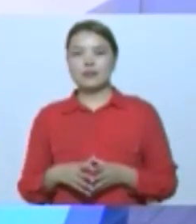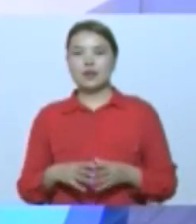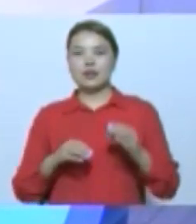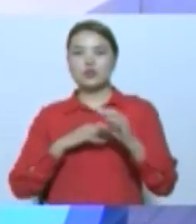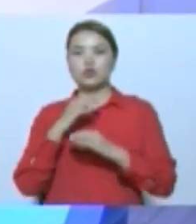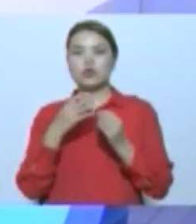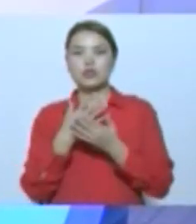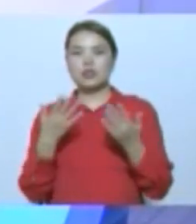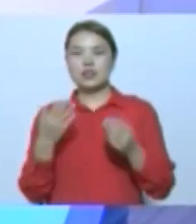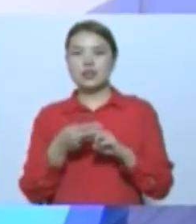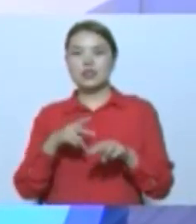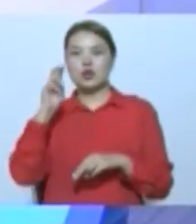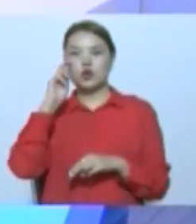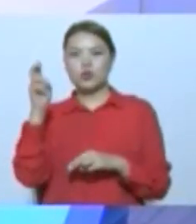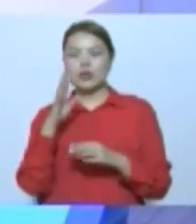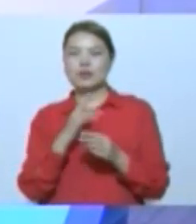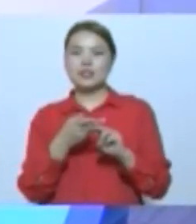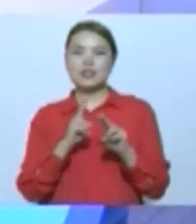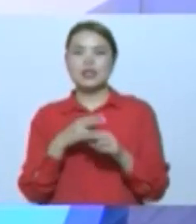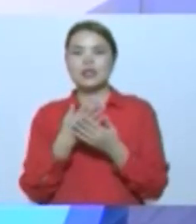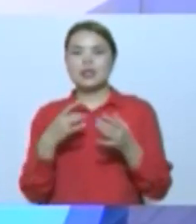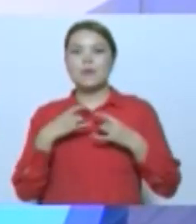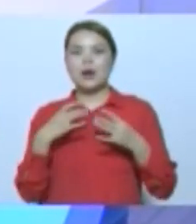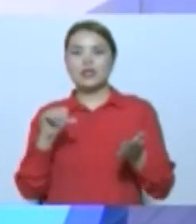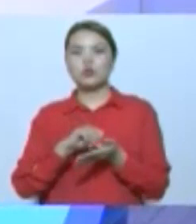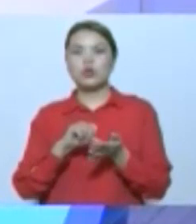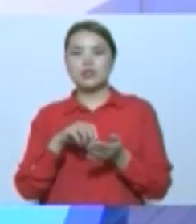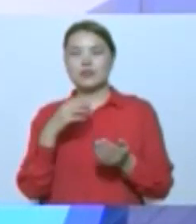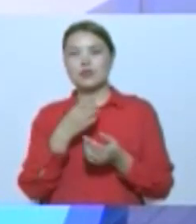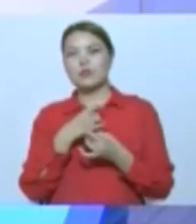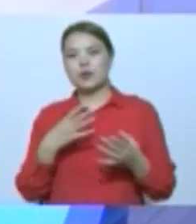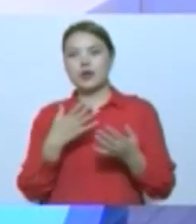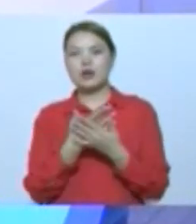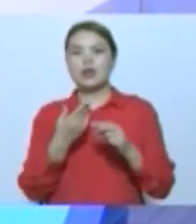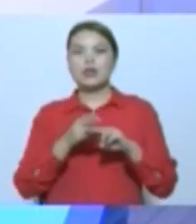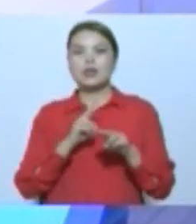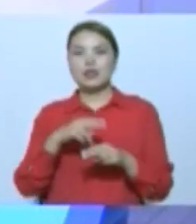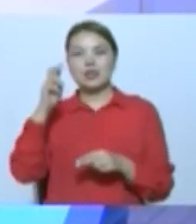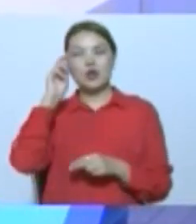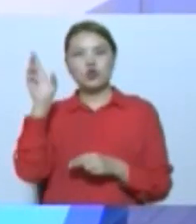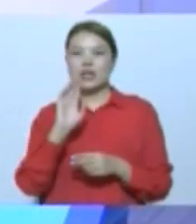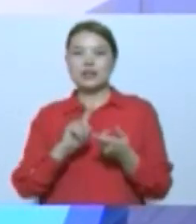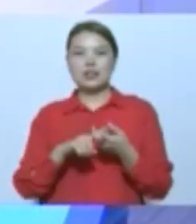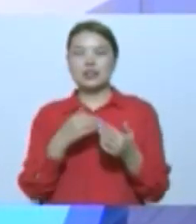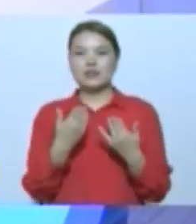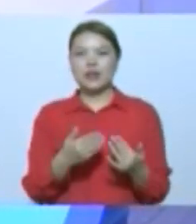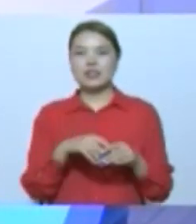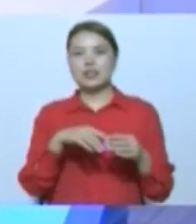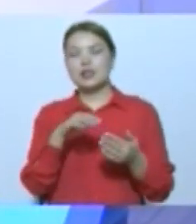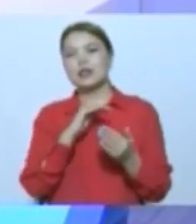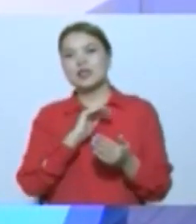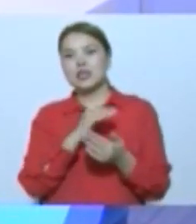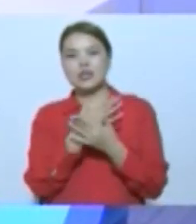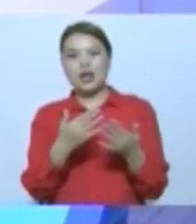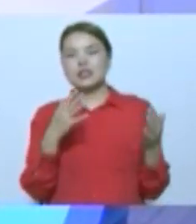Дүниежүзүлүк үкмөттүк эмес уюмдар күнүн маңгыстаулуктарда атап өттү. Облыс акимы менен өткөн шарага калык калаулары, үкмөттүк эмес уюм өкүлдөрү, мамлекеттик мекеме башчылары